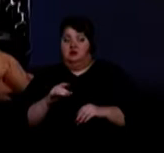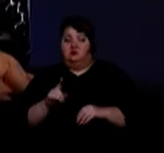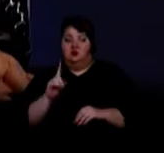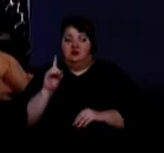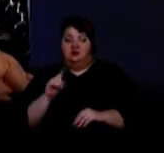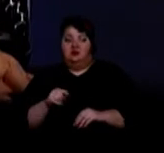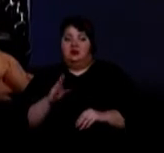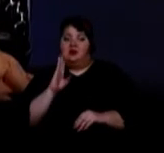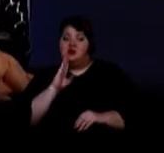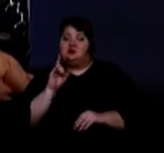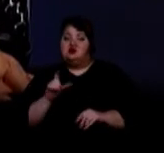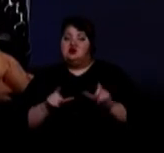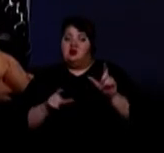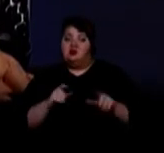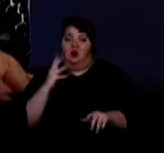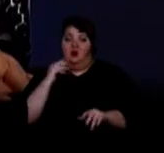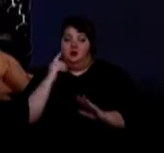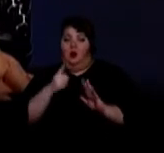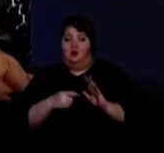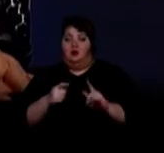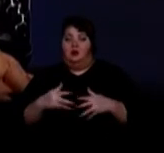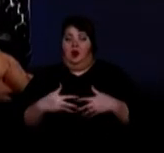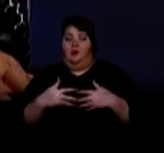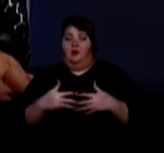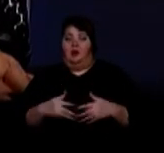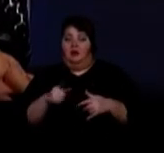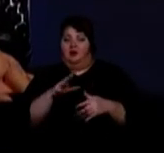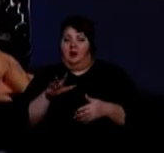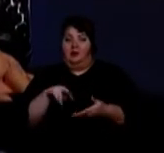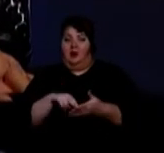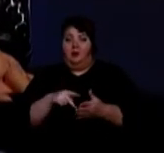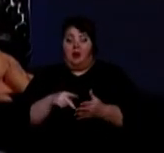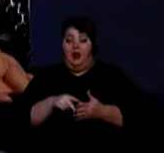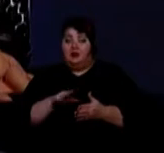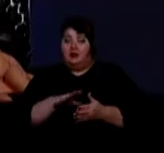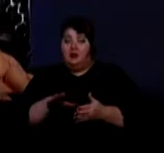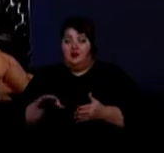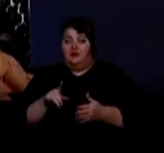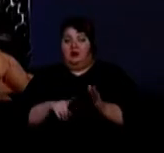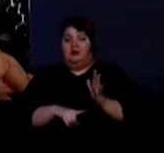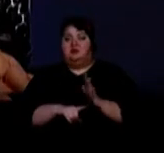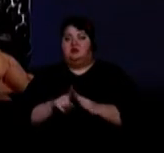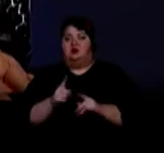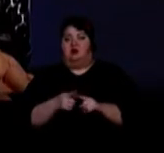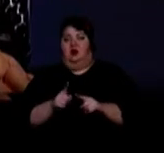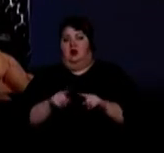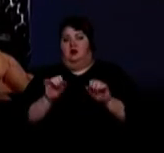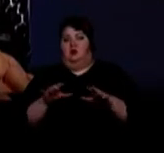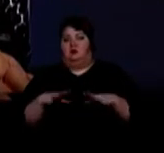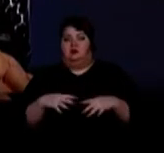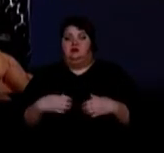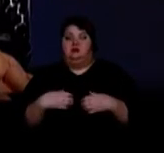жінки, коли знають, що вони беременні, і вони цього не планували, Сначала это может быть